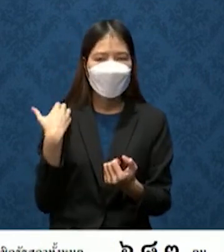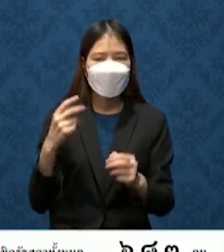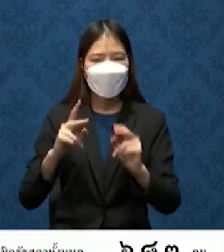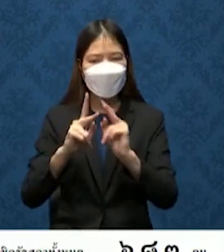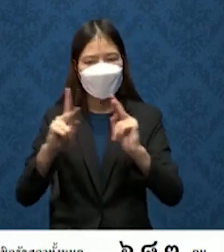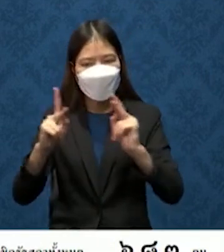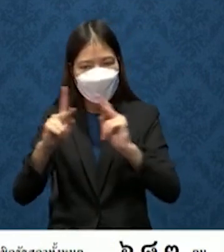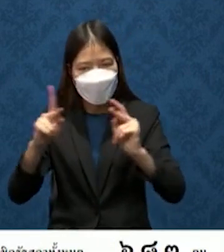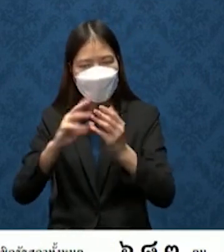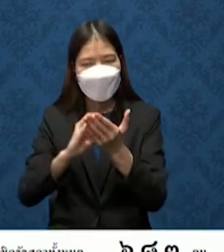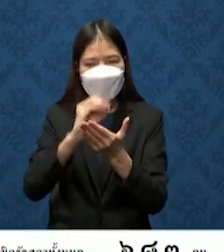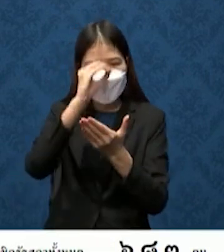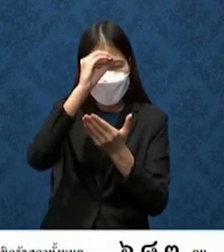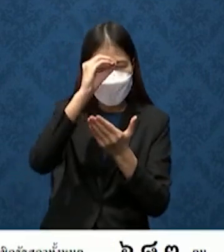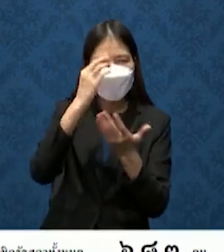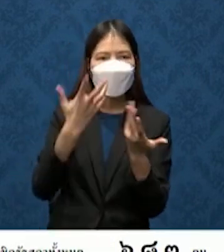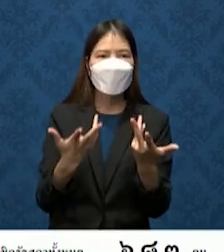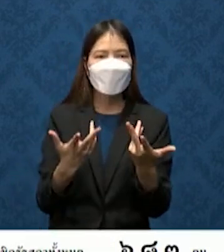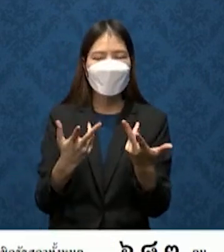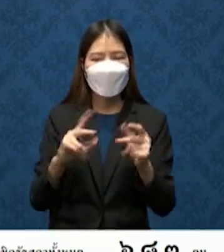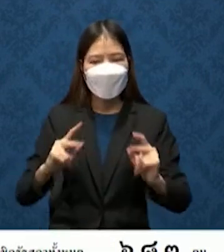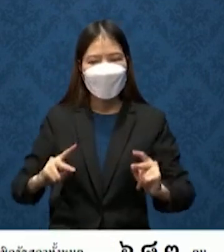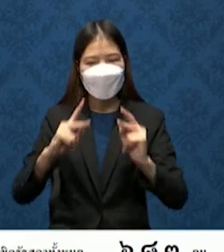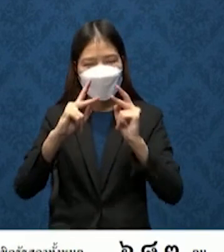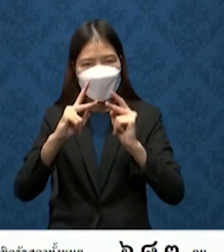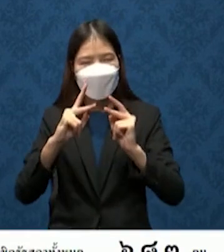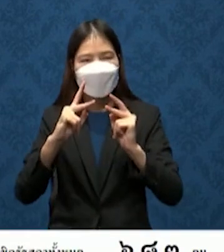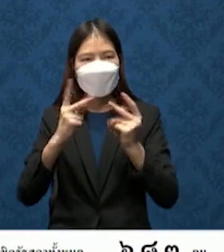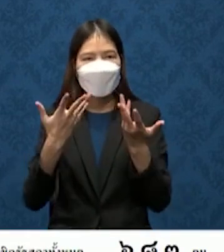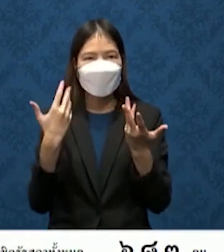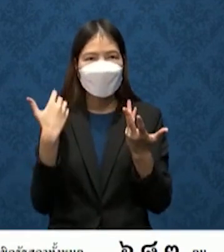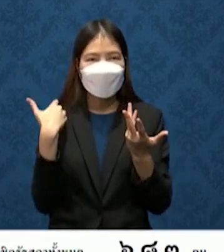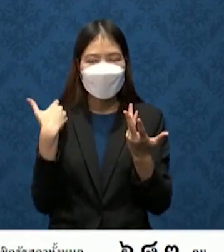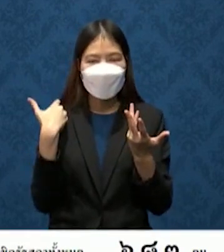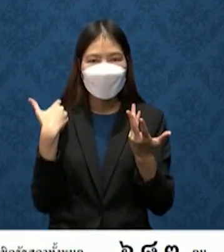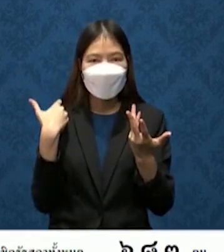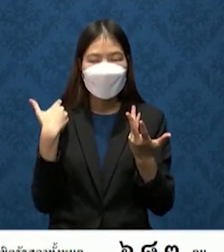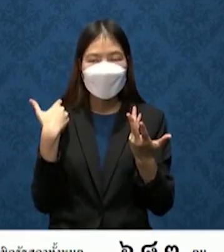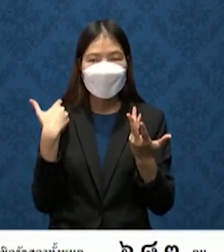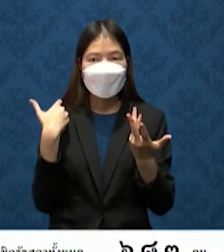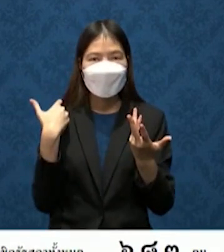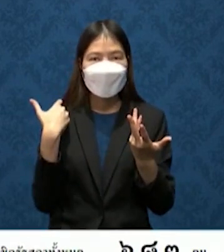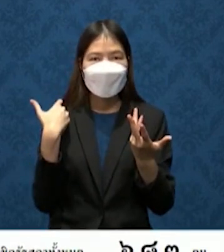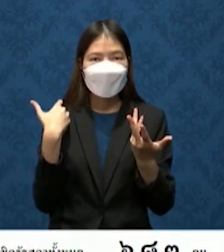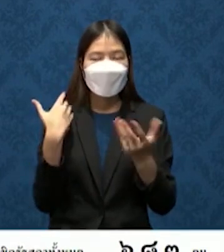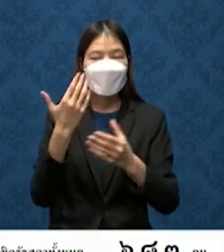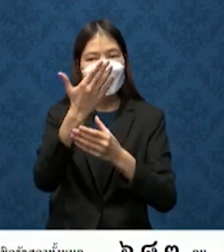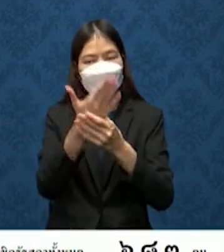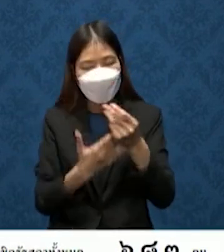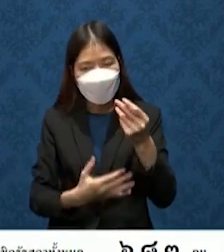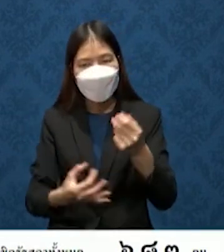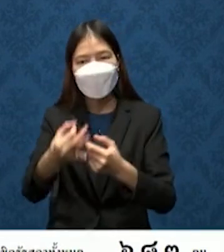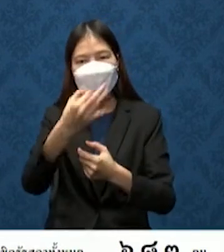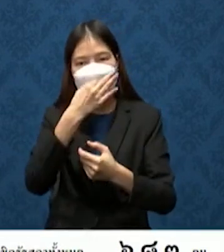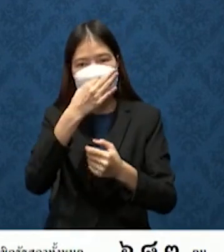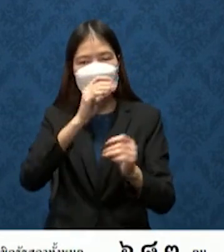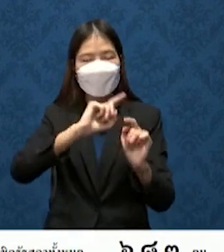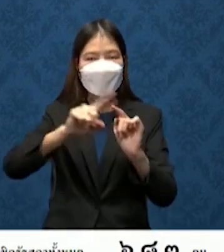ัรรการการศึษาขพื้ฐานขนกรการอาชีวัรศึษารวมทั้งสภาวิชาชีพในหลาย